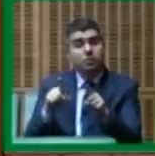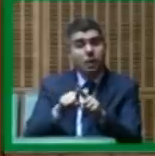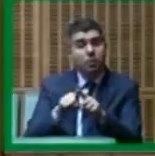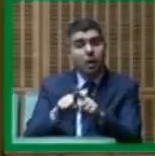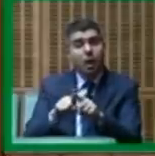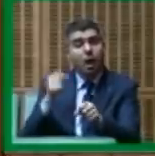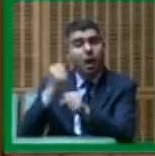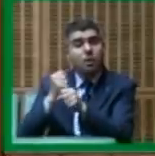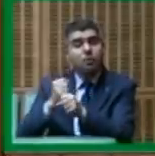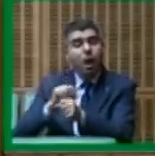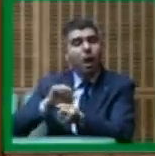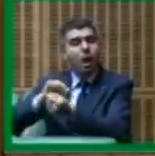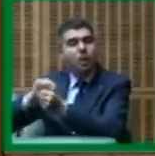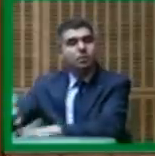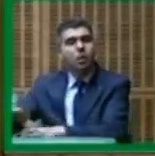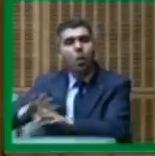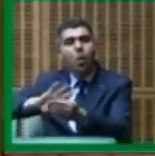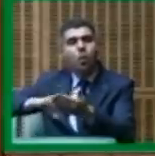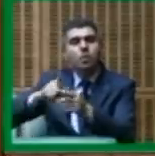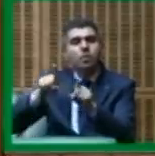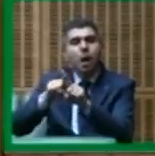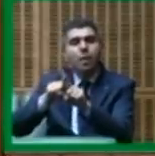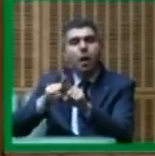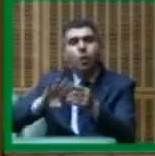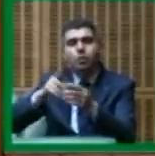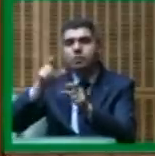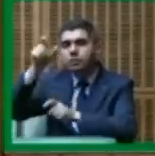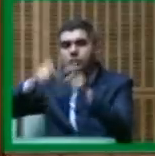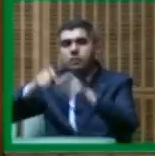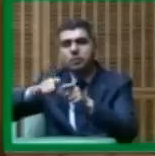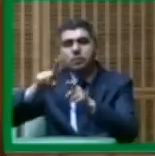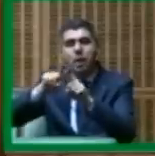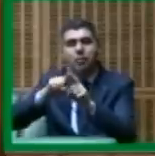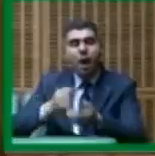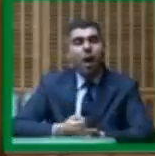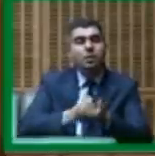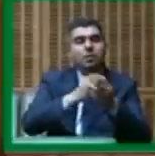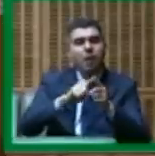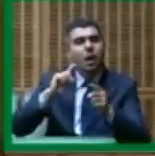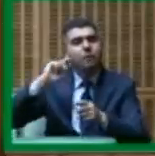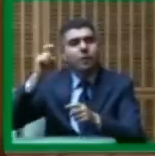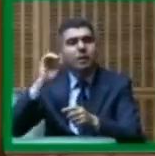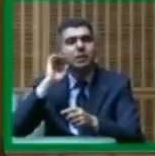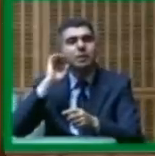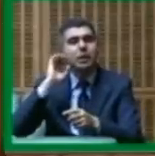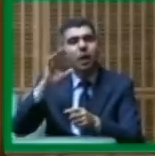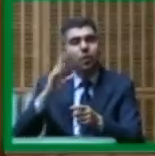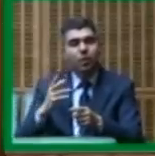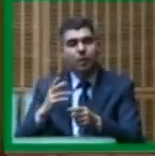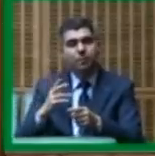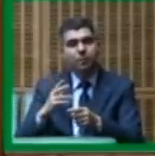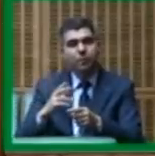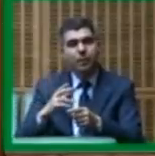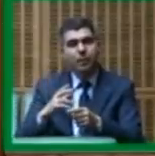ديالو كلها تيجي تيقابل الشأن العام مقابل واحد الأجرة يعني كتقضي